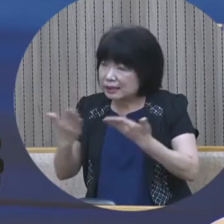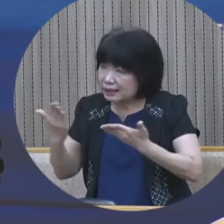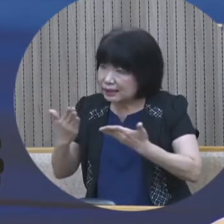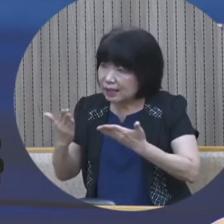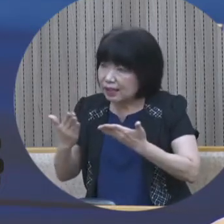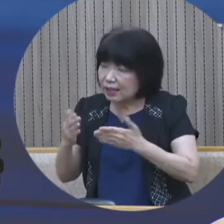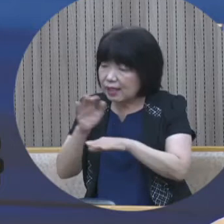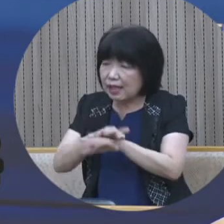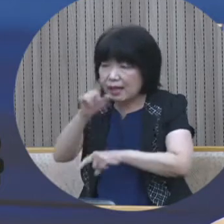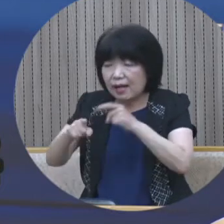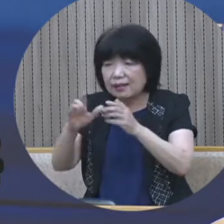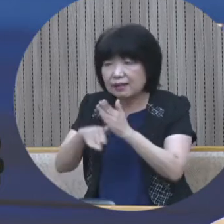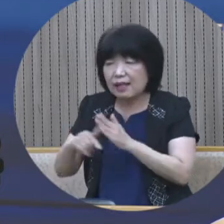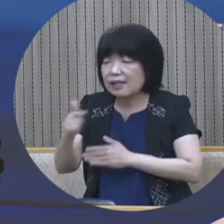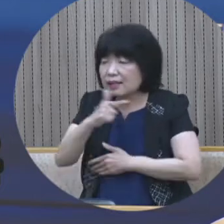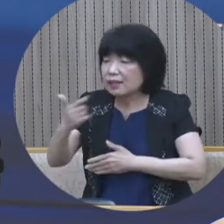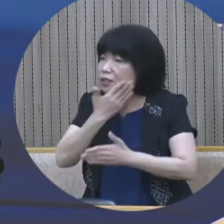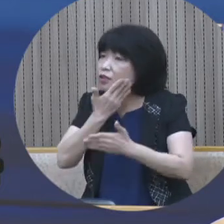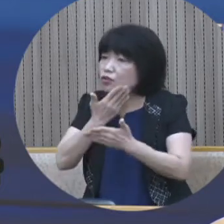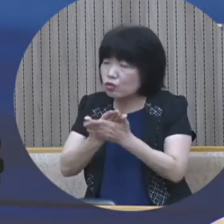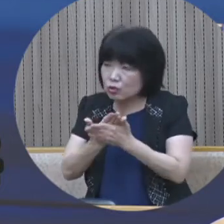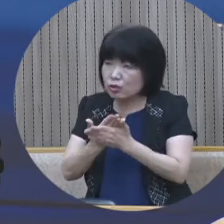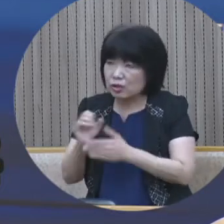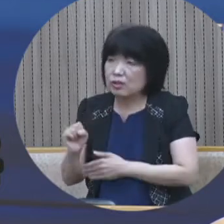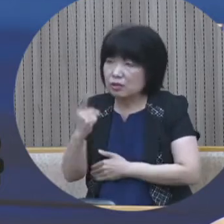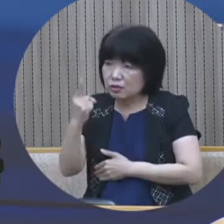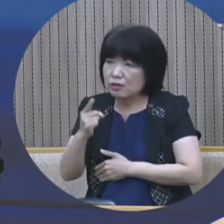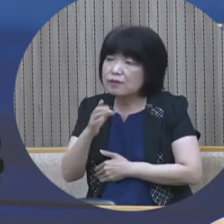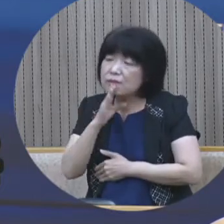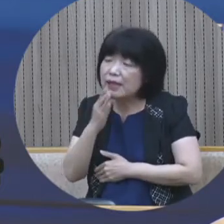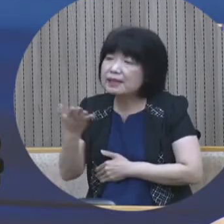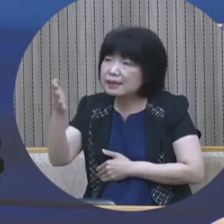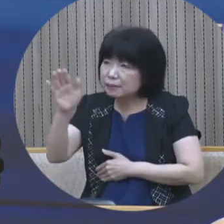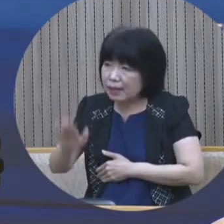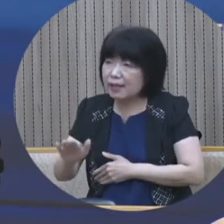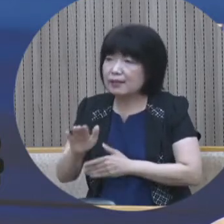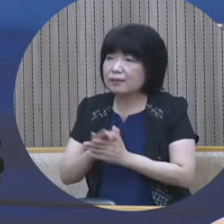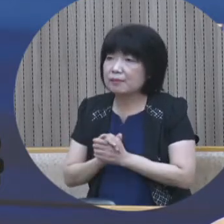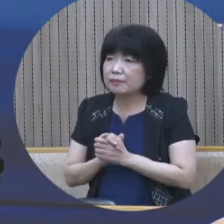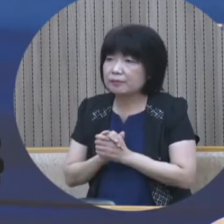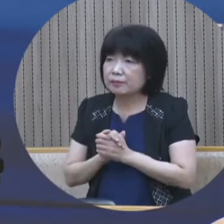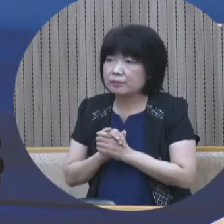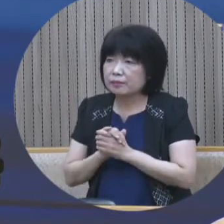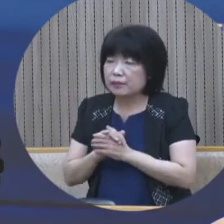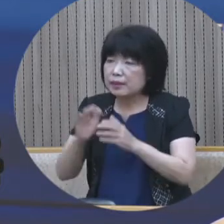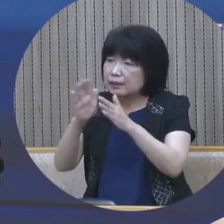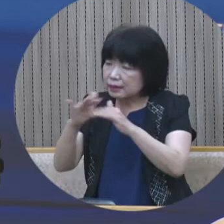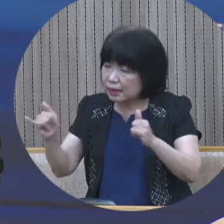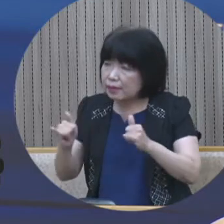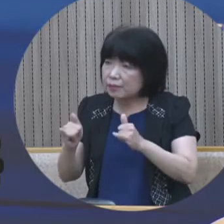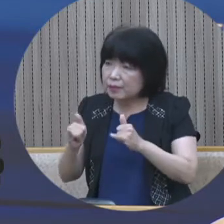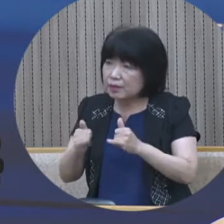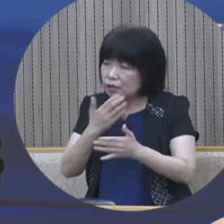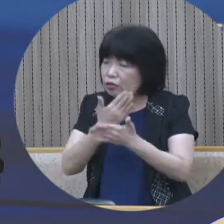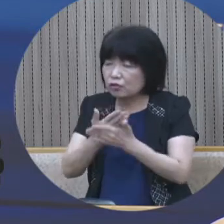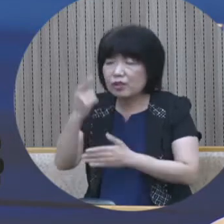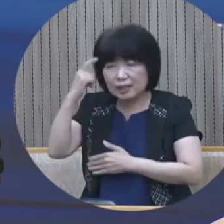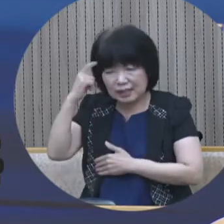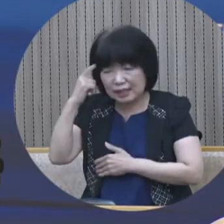헤쳐나가고 행할 때 굉장히 중요한 요인이기는 합니다. 사람들이 그래서 그걸 중요시